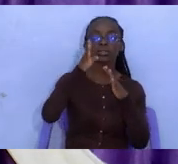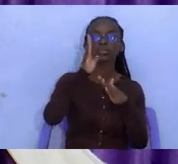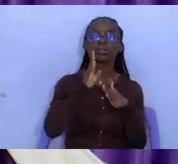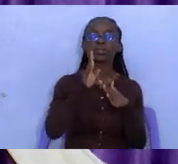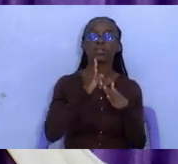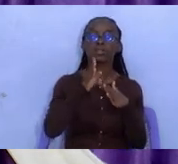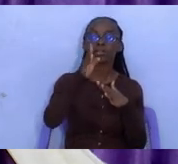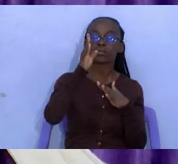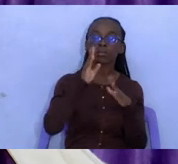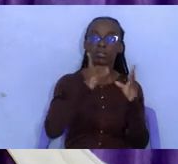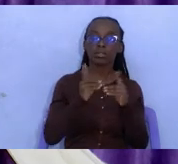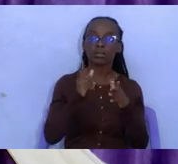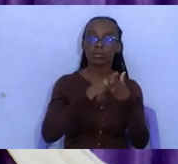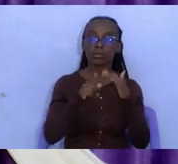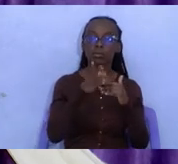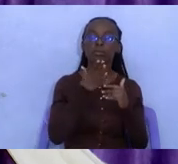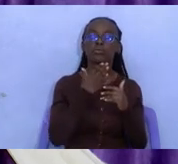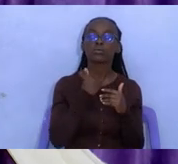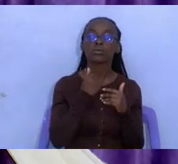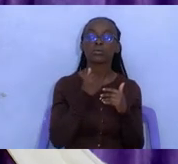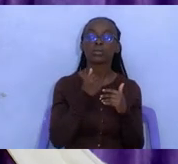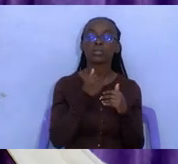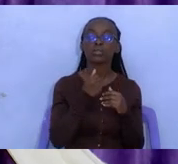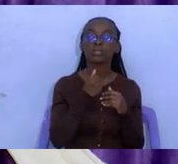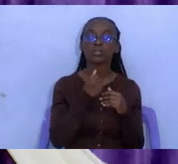ninatangaza ya kwamba Mungu atakufanikisha.